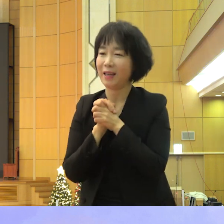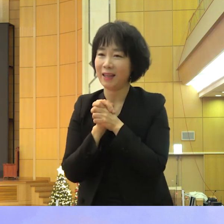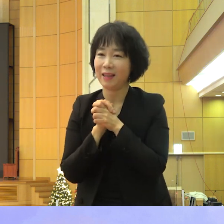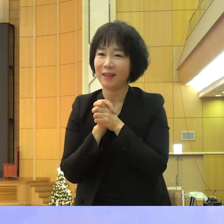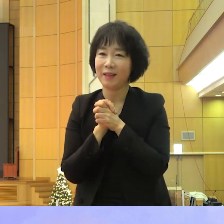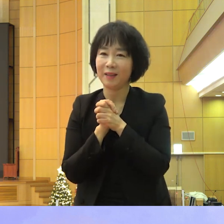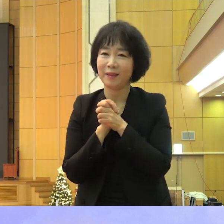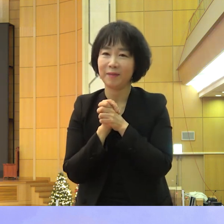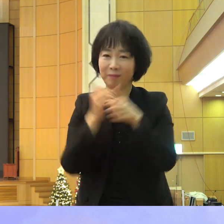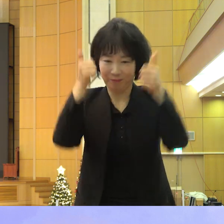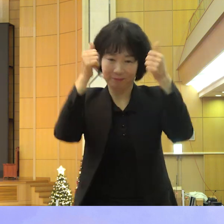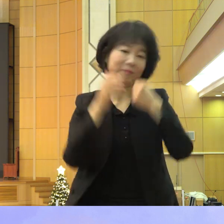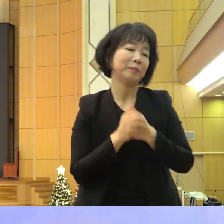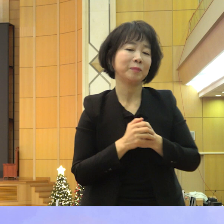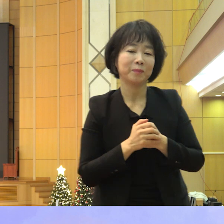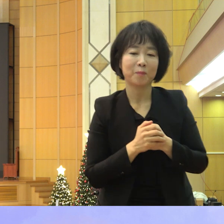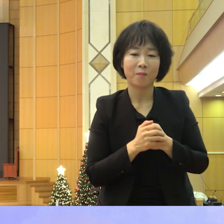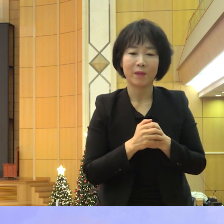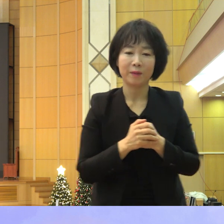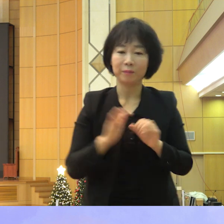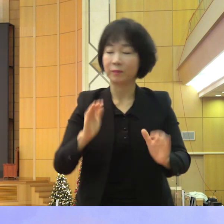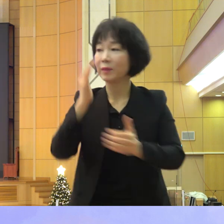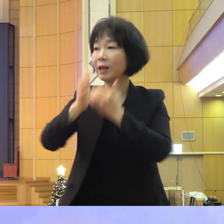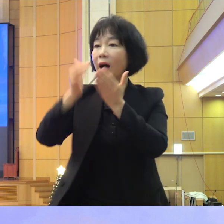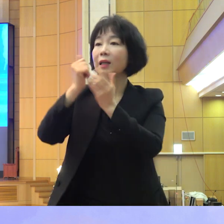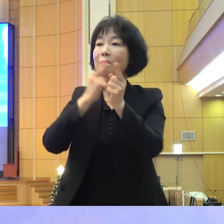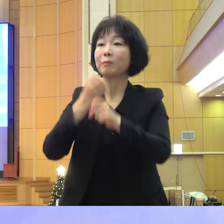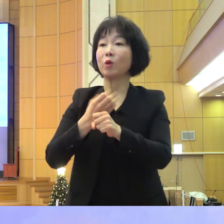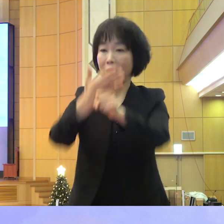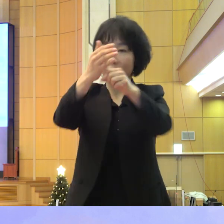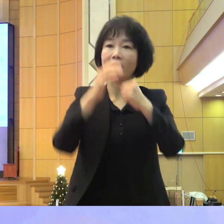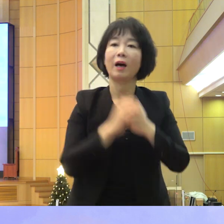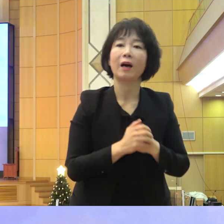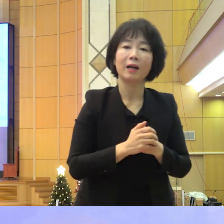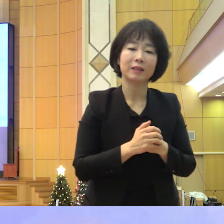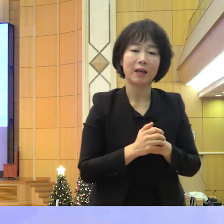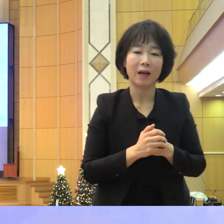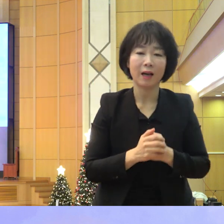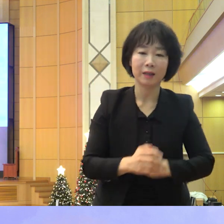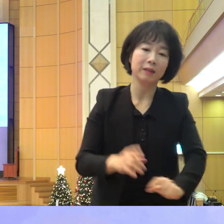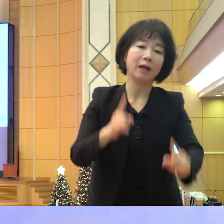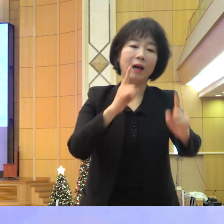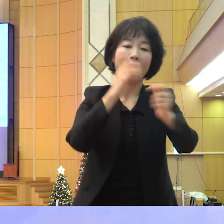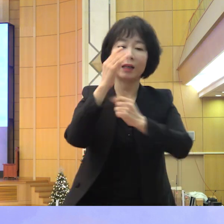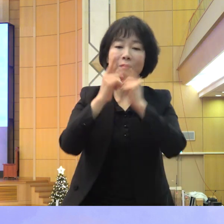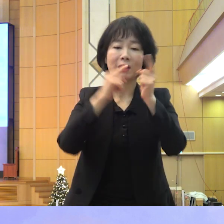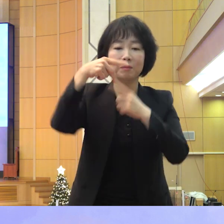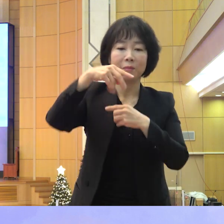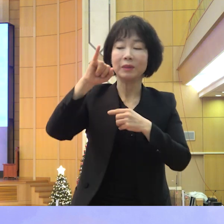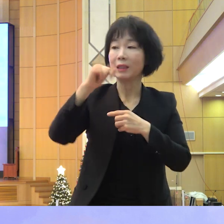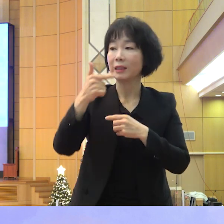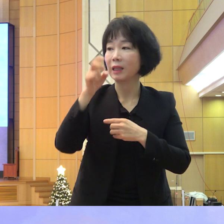할렐루야. 네, 하나님 말씀은 신명기 6장